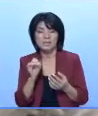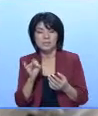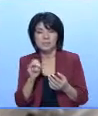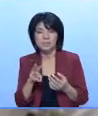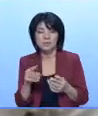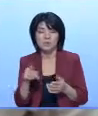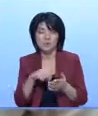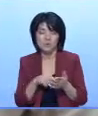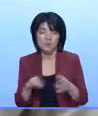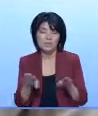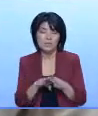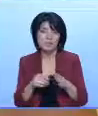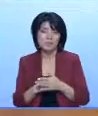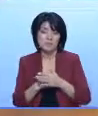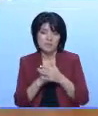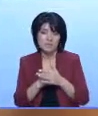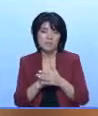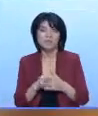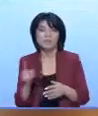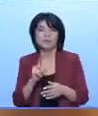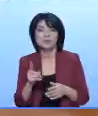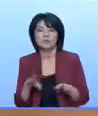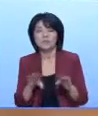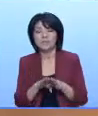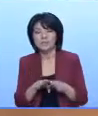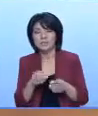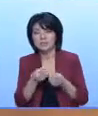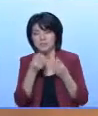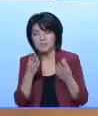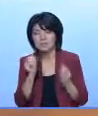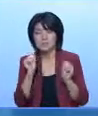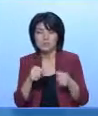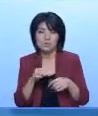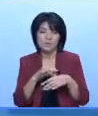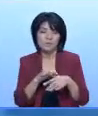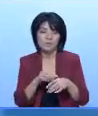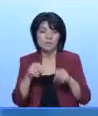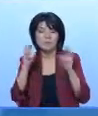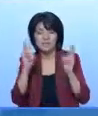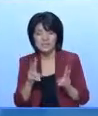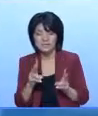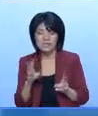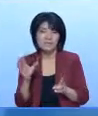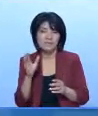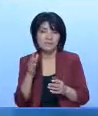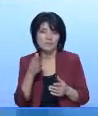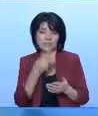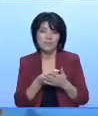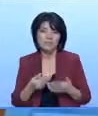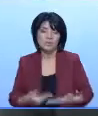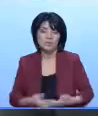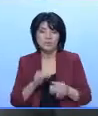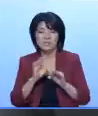тоғызқұмалақтың халықаралық дәрежедегі спорт шеберлері, ұлттық ойынның жанашырлары қатысып келді. Мамандар өңірде ұлттық спорттың дамып келе жатқанын